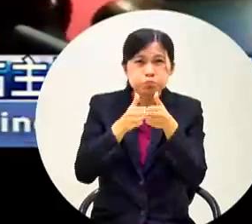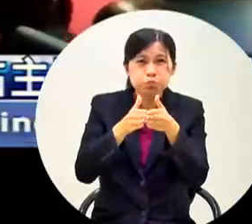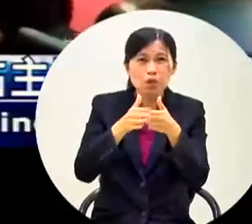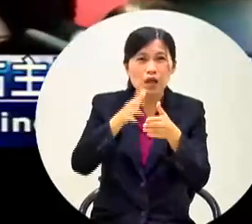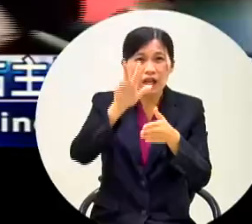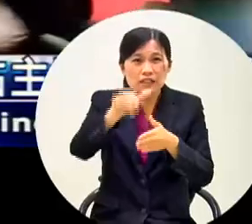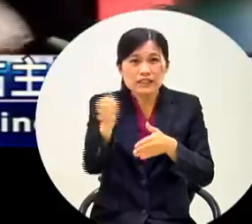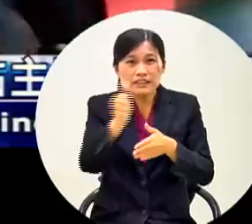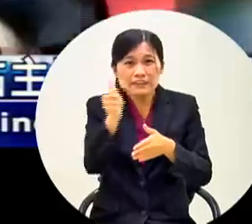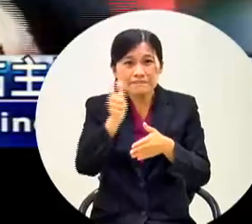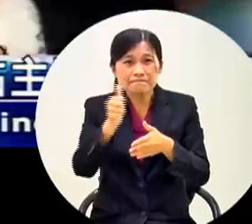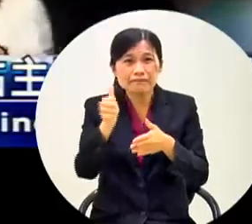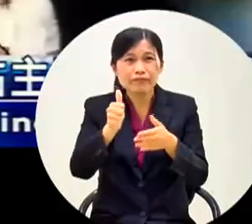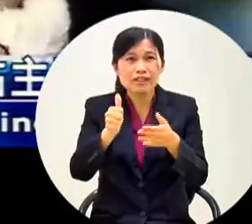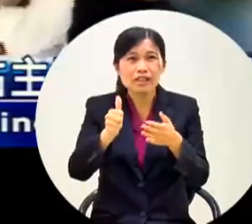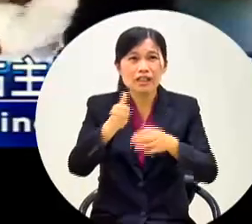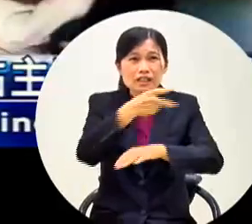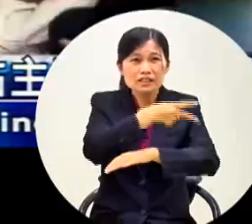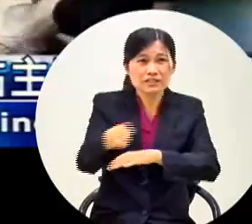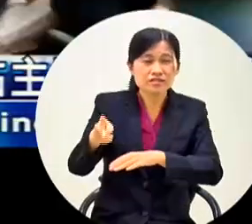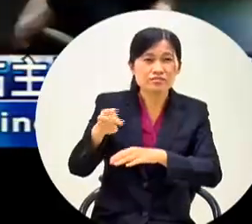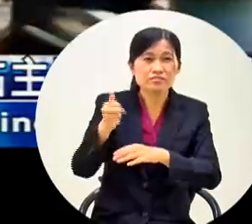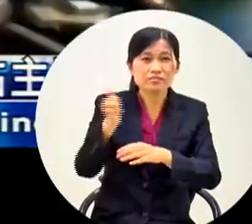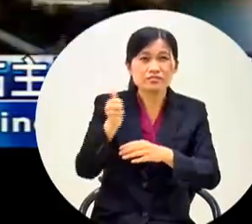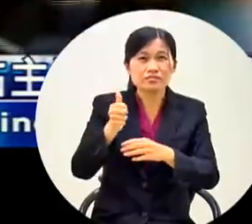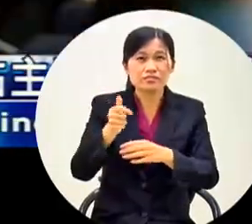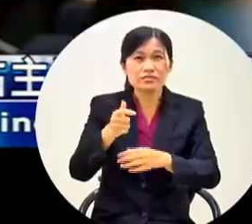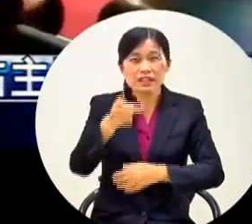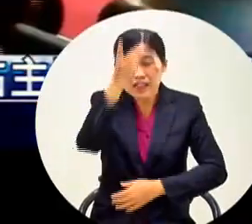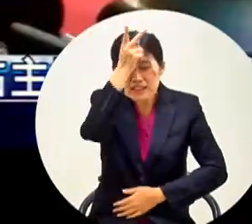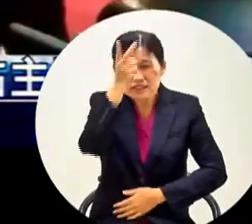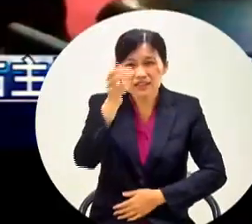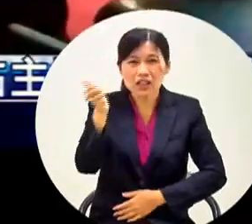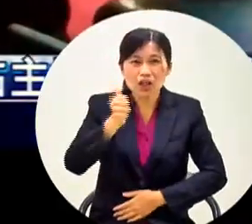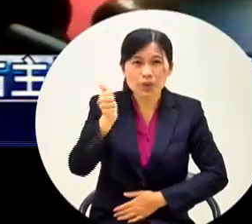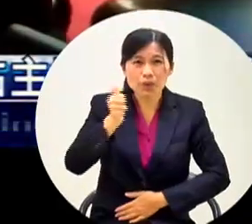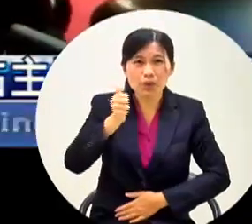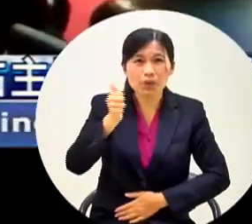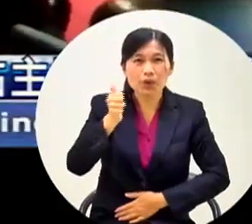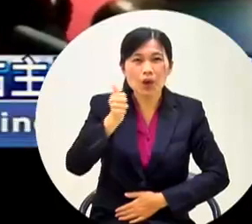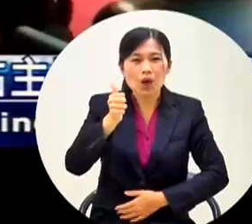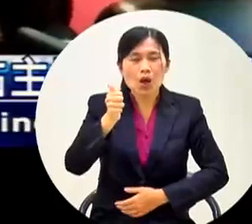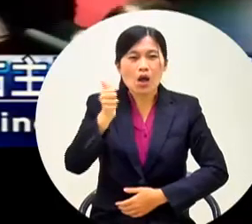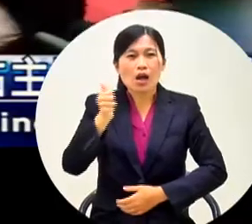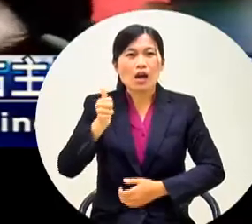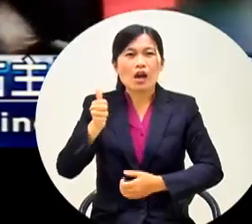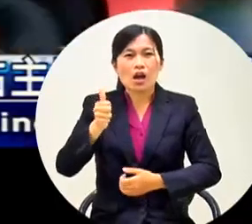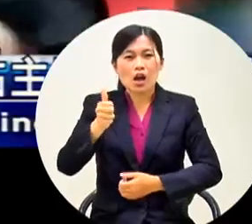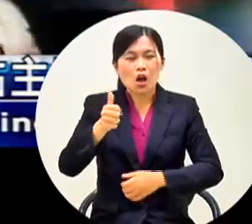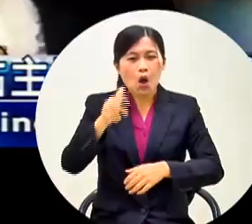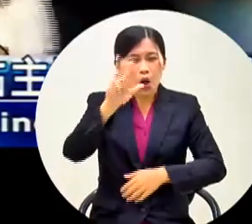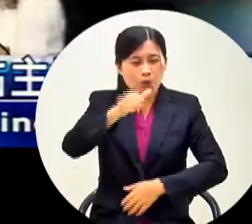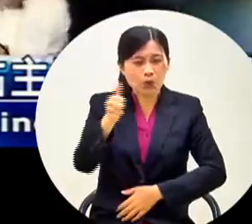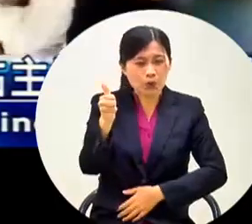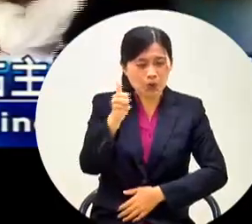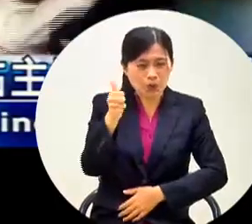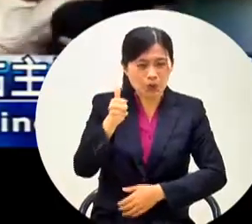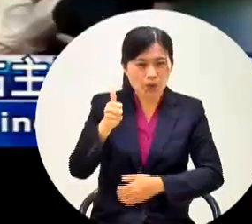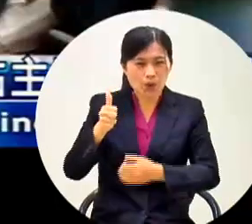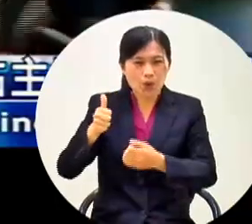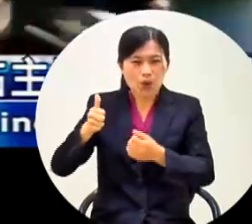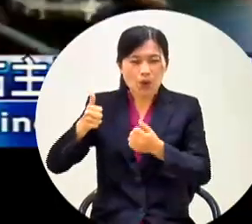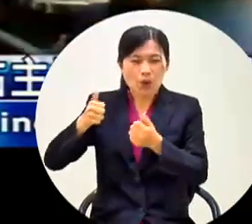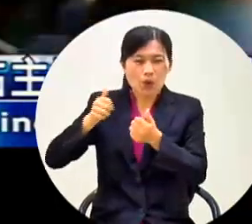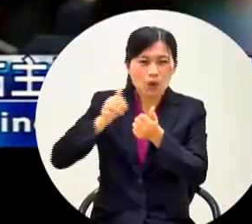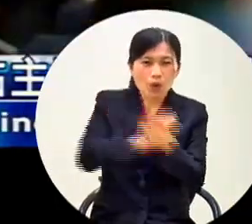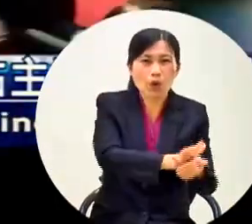谁？是曾俊杰把刘德林推到去撞桌角。我们看到曾俊杰议员大力的推